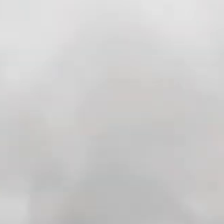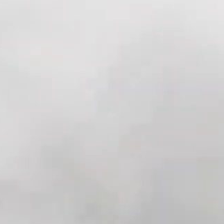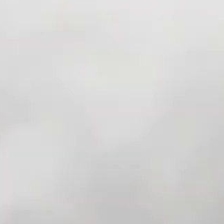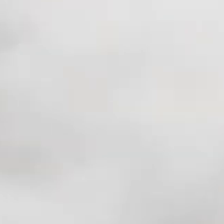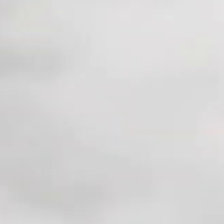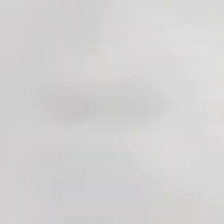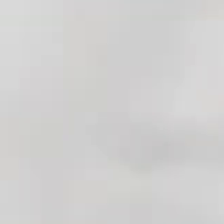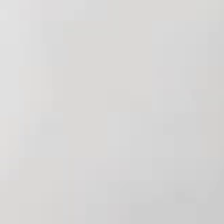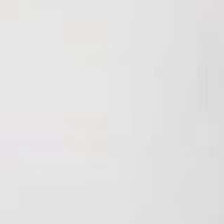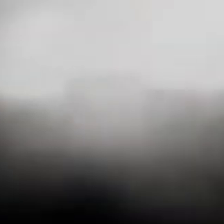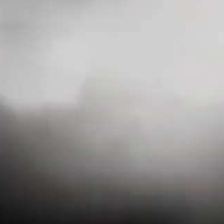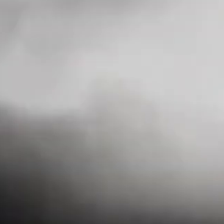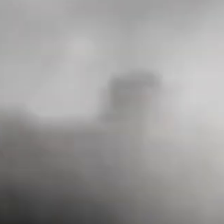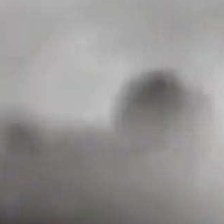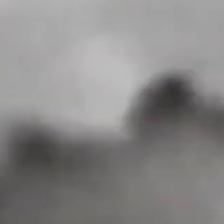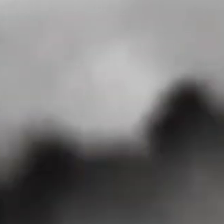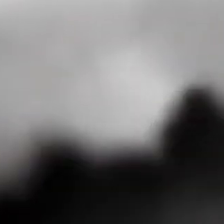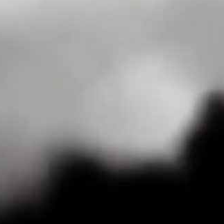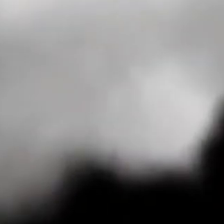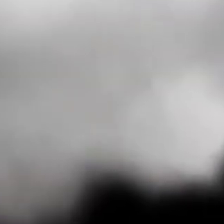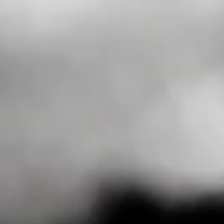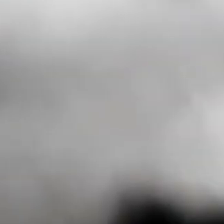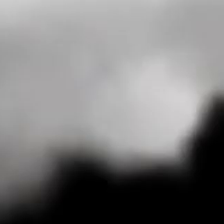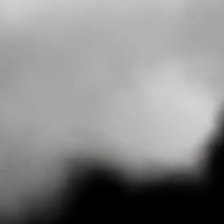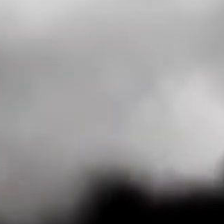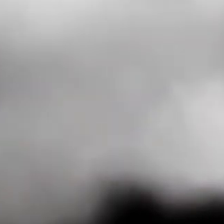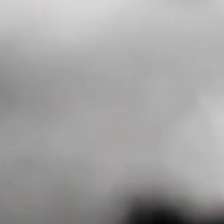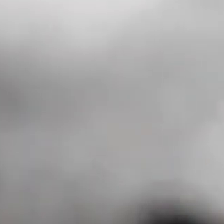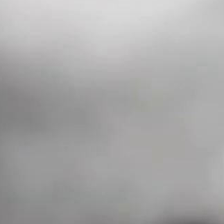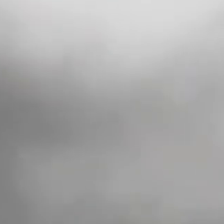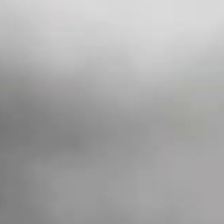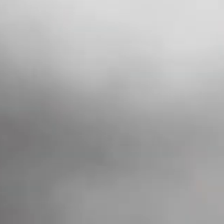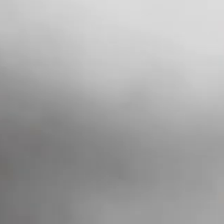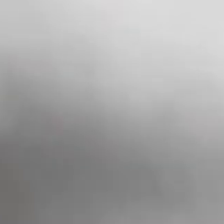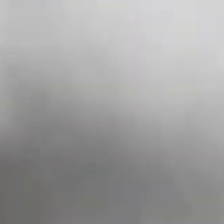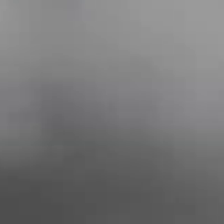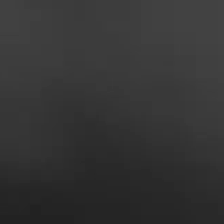tungamire tenzende tungamire